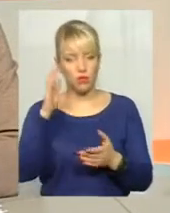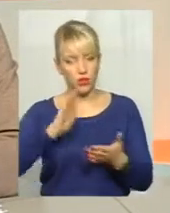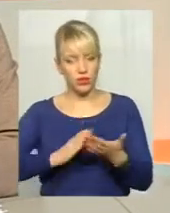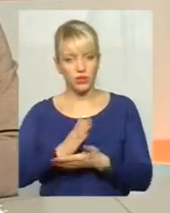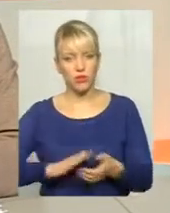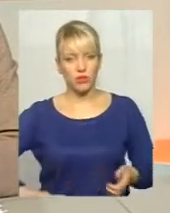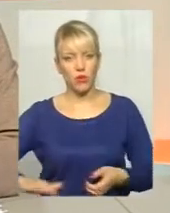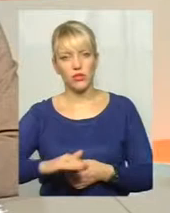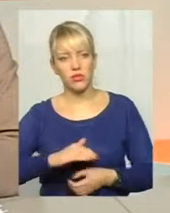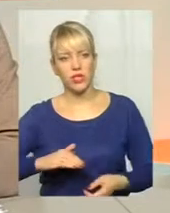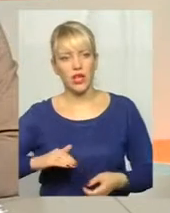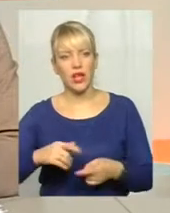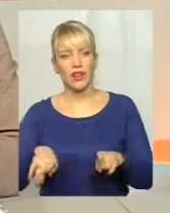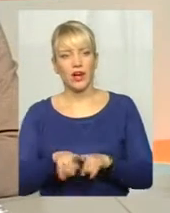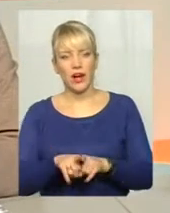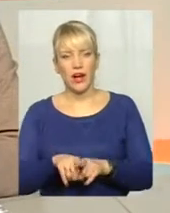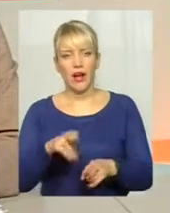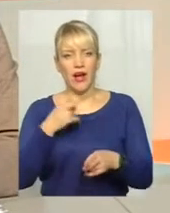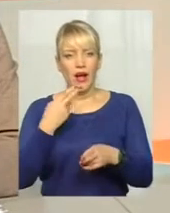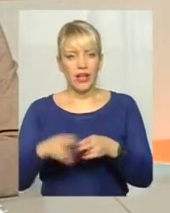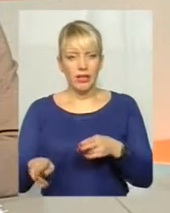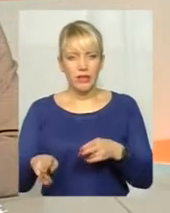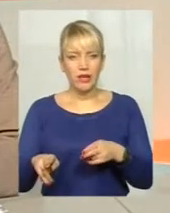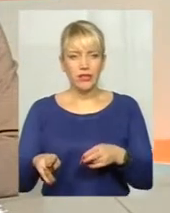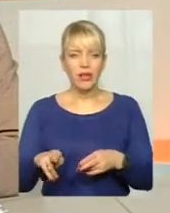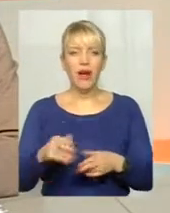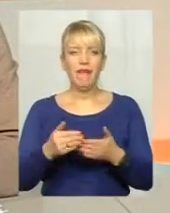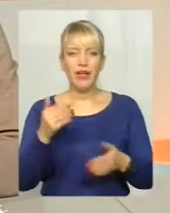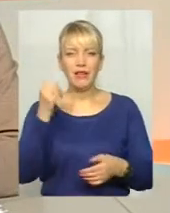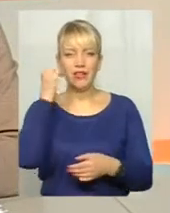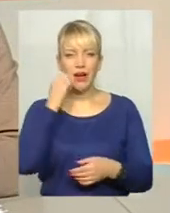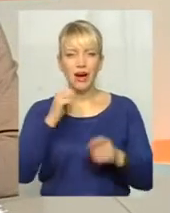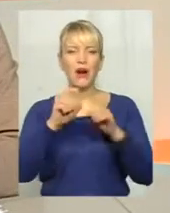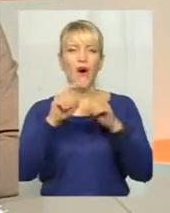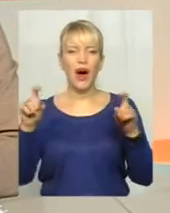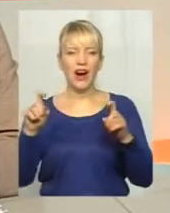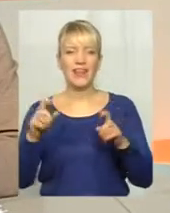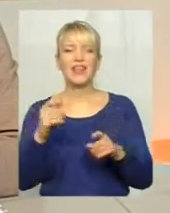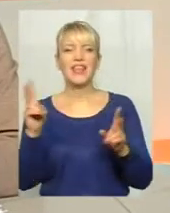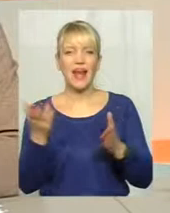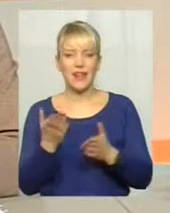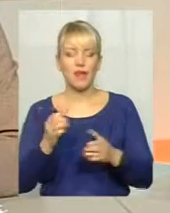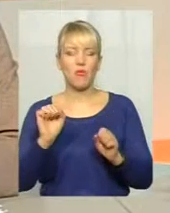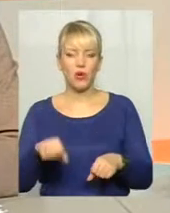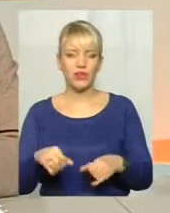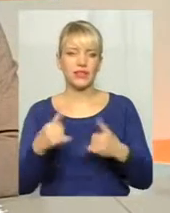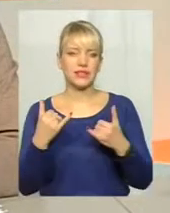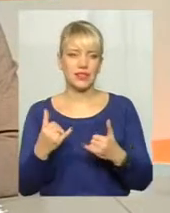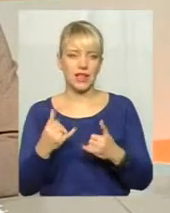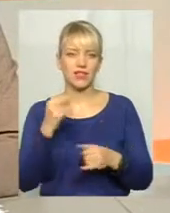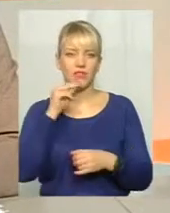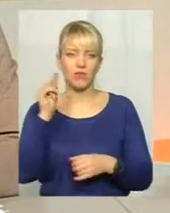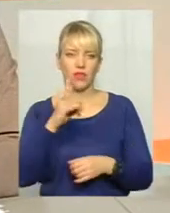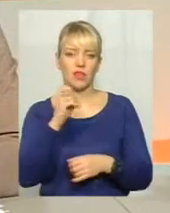площині така отмістка від старих органів, які могли от зараз звинуватити